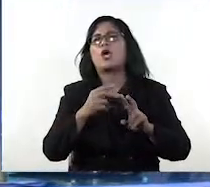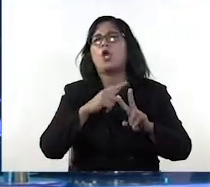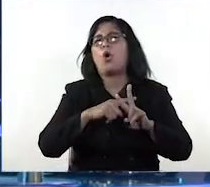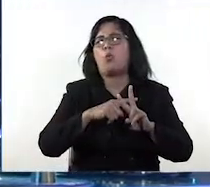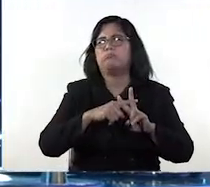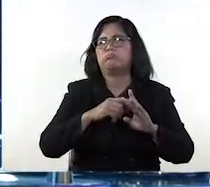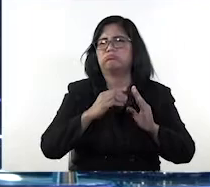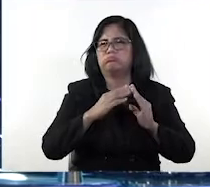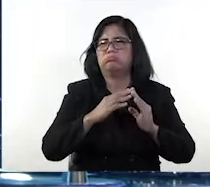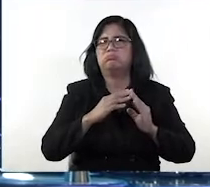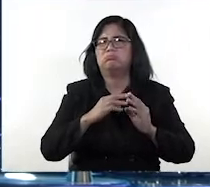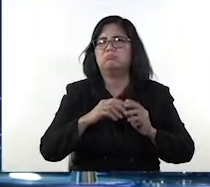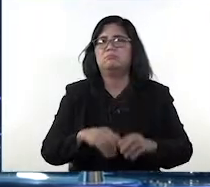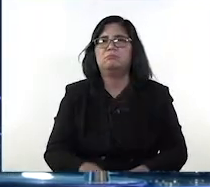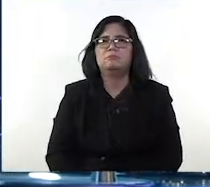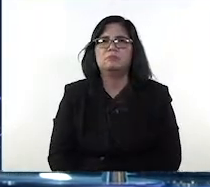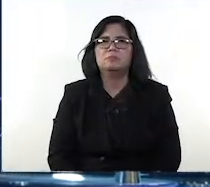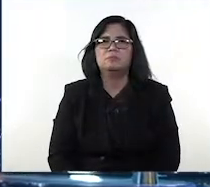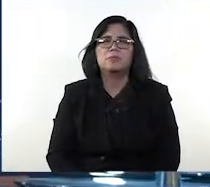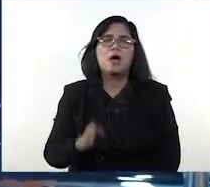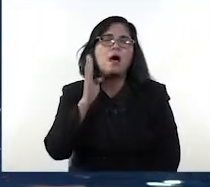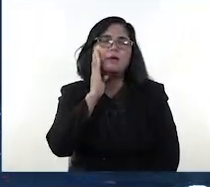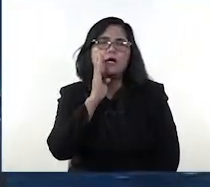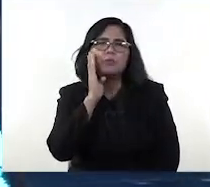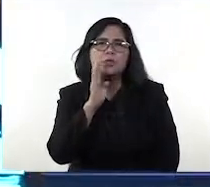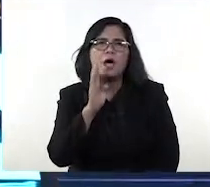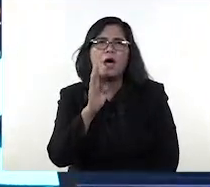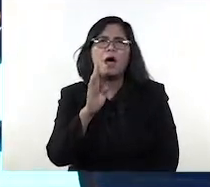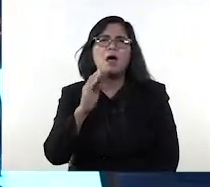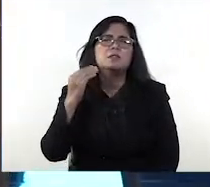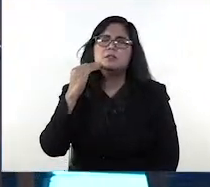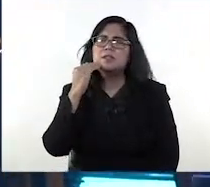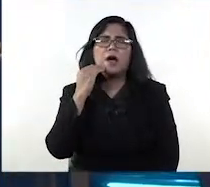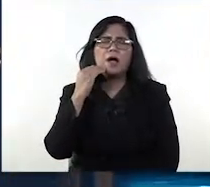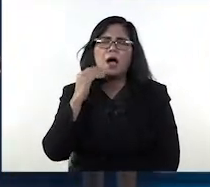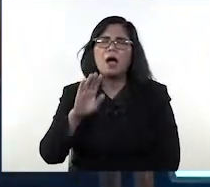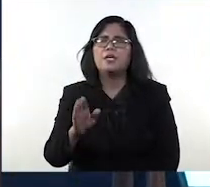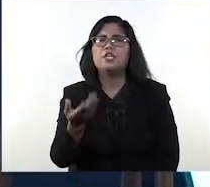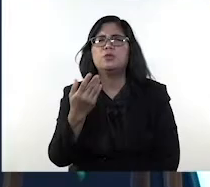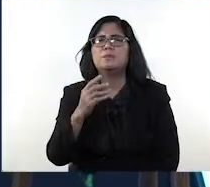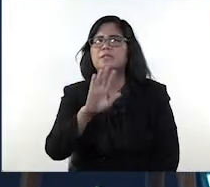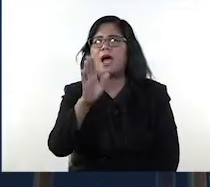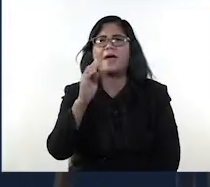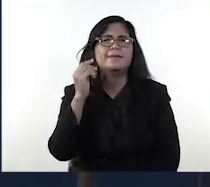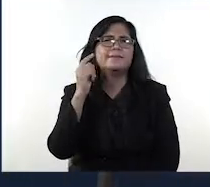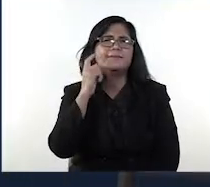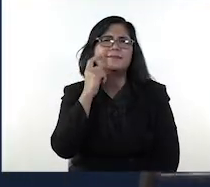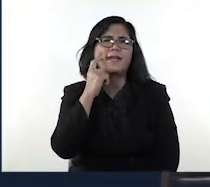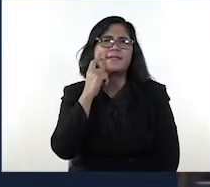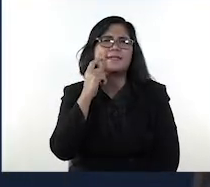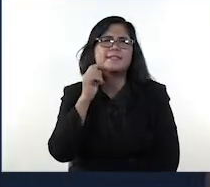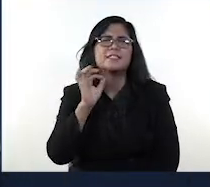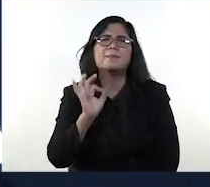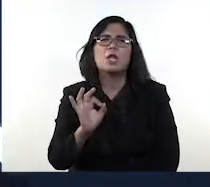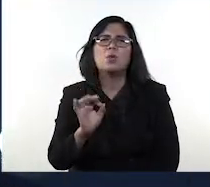hai adik-adik Hai mau di masa muda Monggo jaga hidup musik yang kau tidak melakukan hubungan seks sebelum menikah Hai